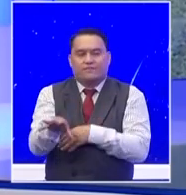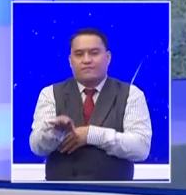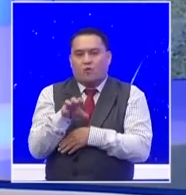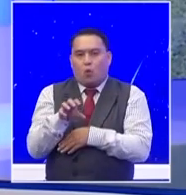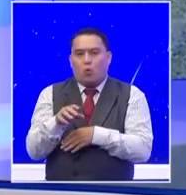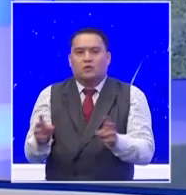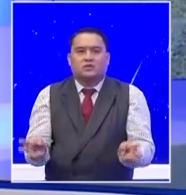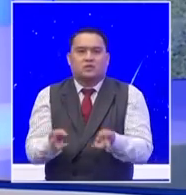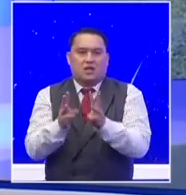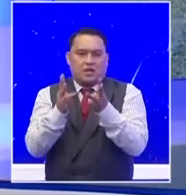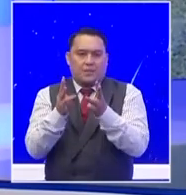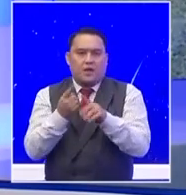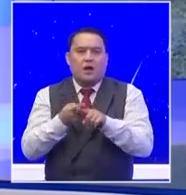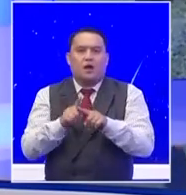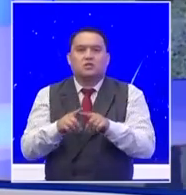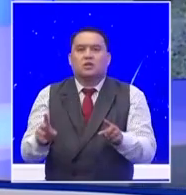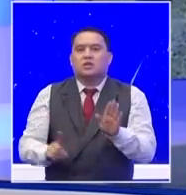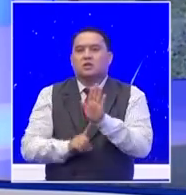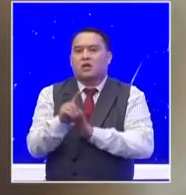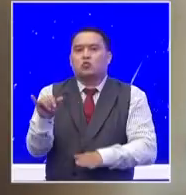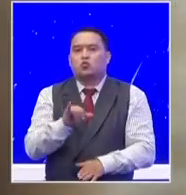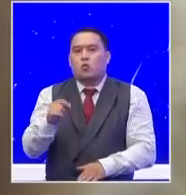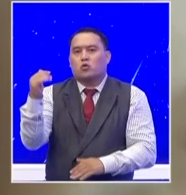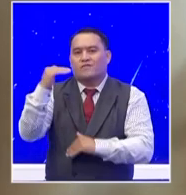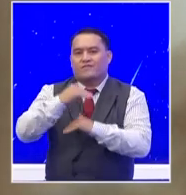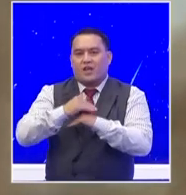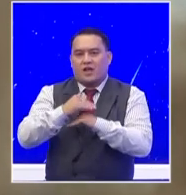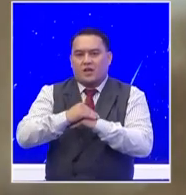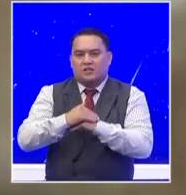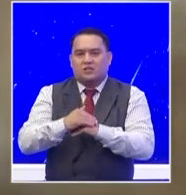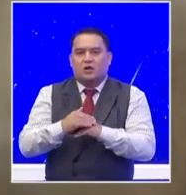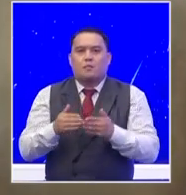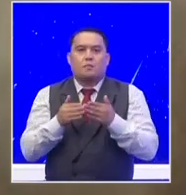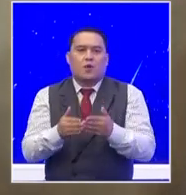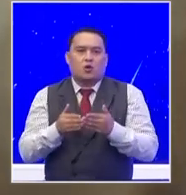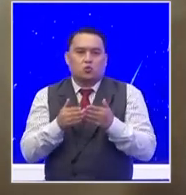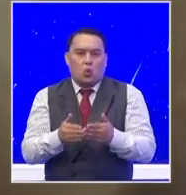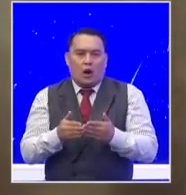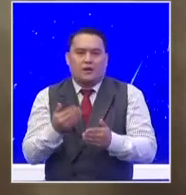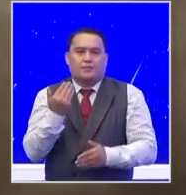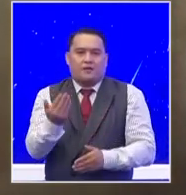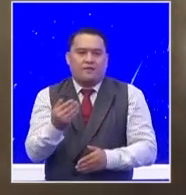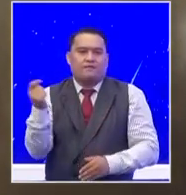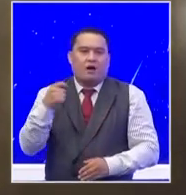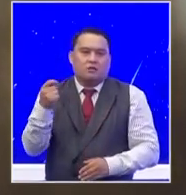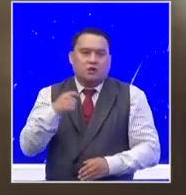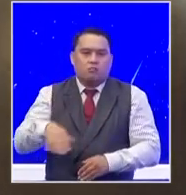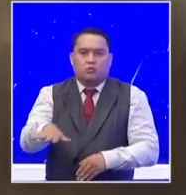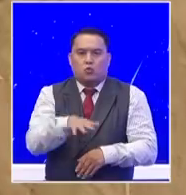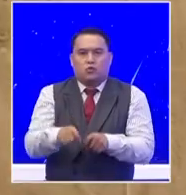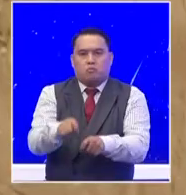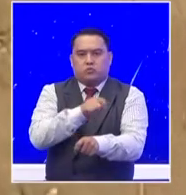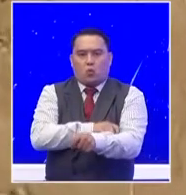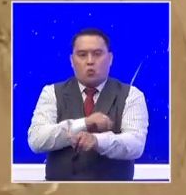где бушует стихия. Пожар начался в субботу вечером в округе Каштелу-Бранку на востоке страны. В воскресенье площадь